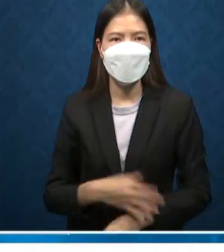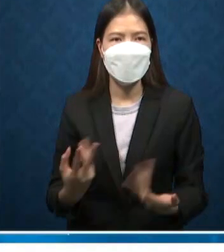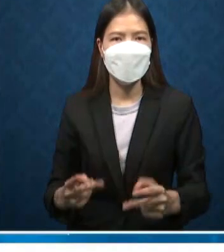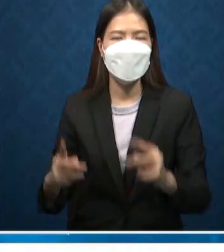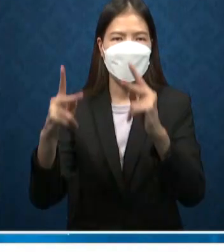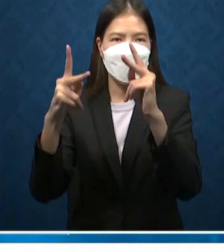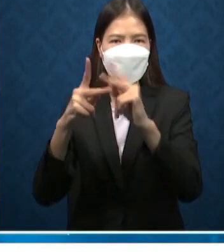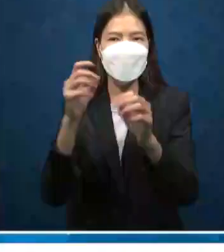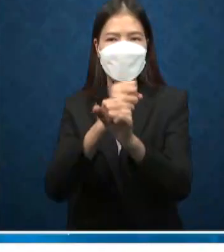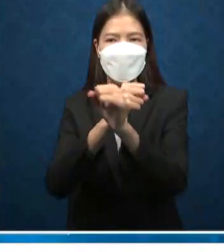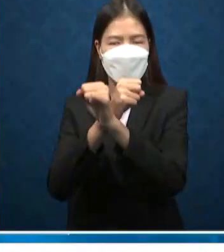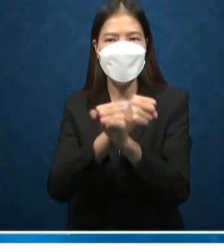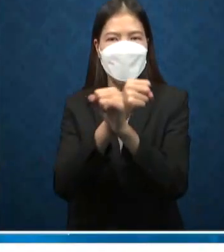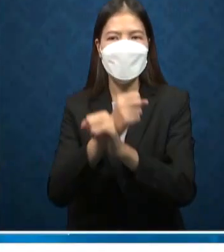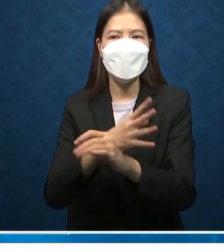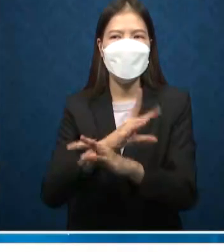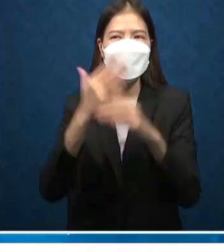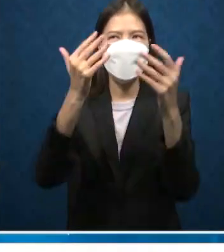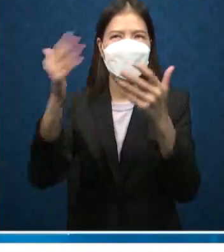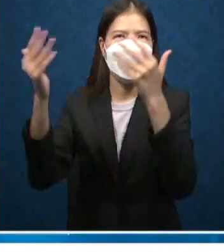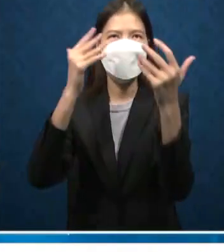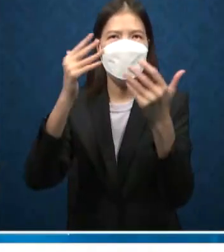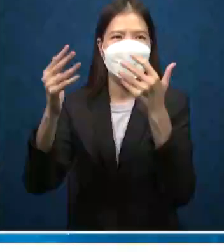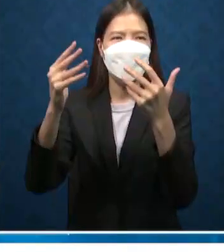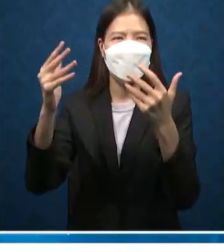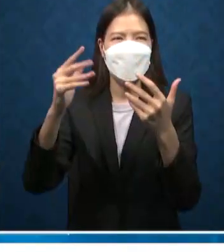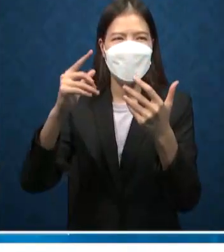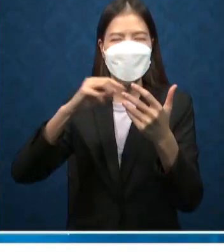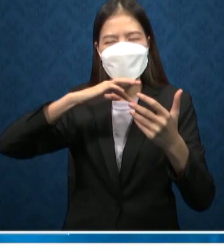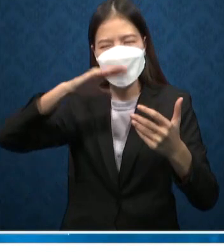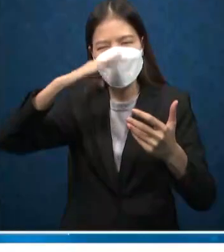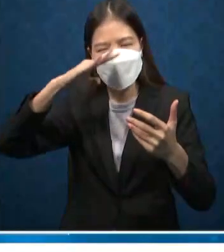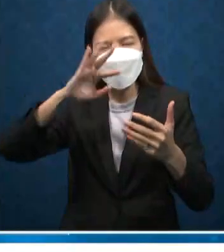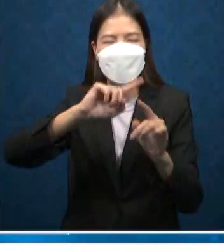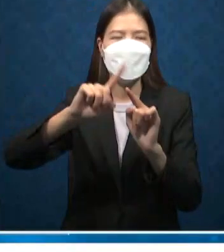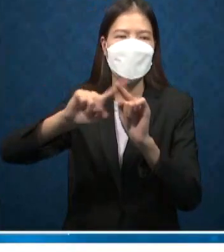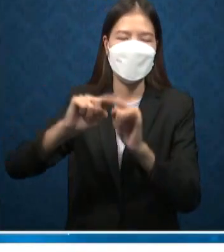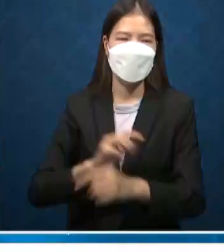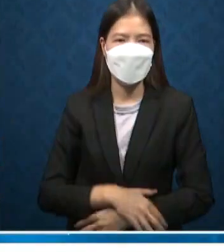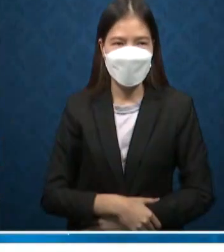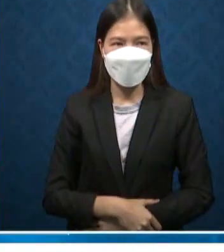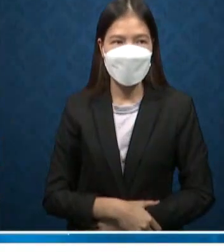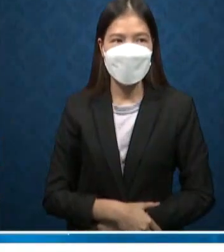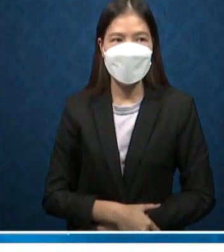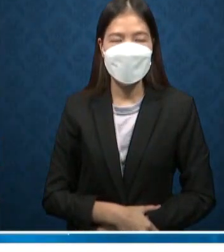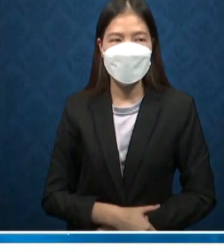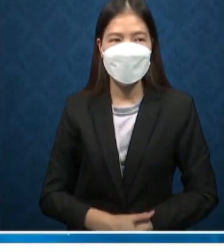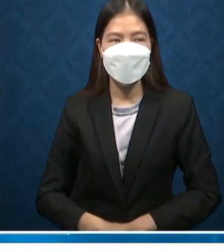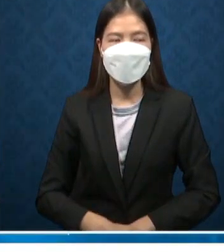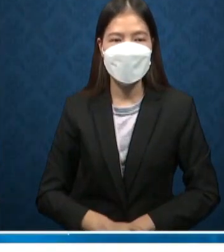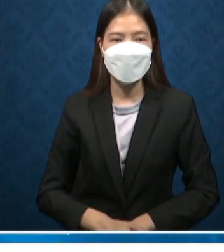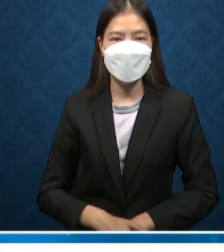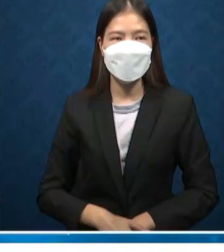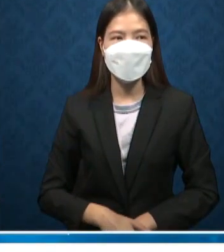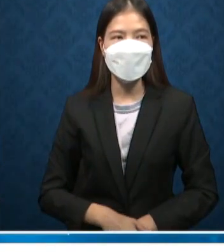ครับอันนี้ก็เป็นเหตุผลความจำเป็นนะครับต่อไปครับจะเป็นในเรื่อง